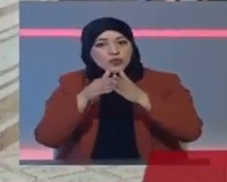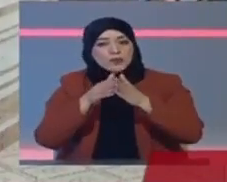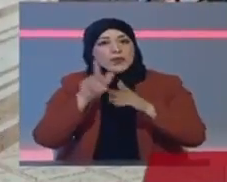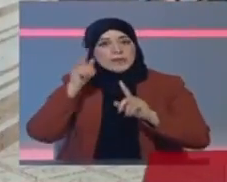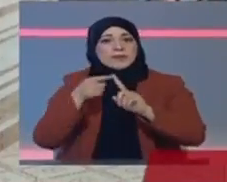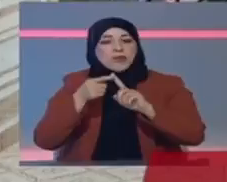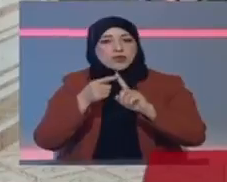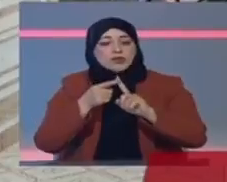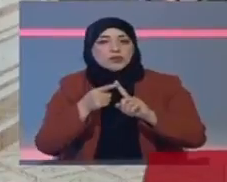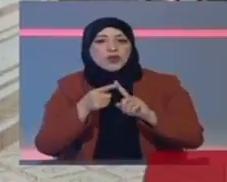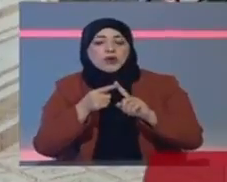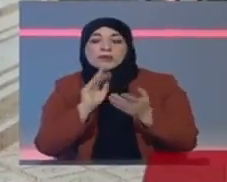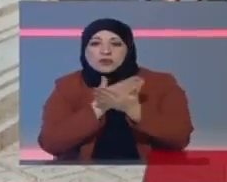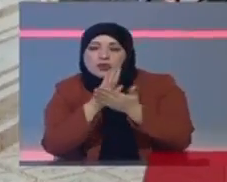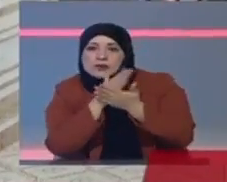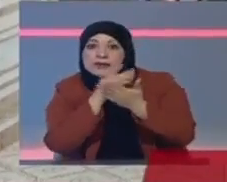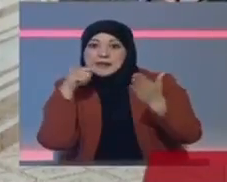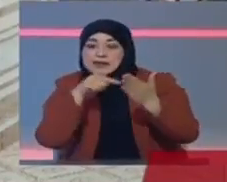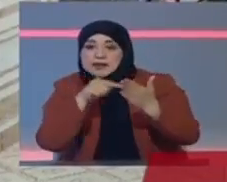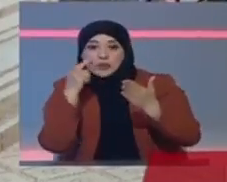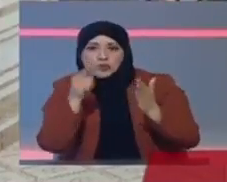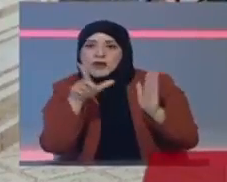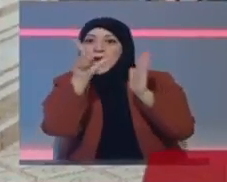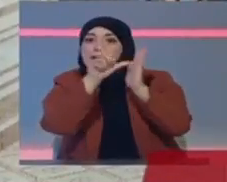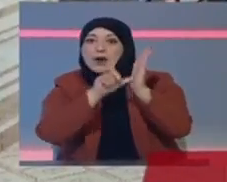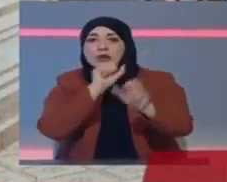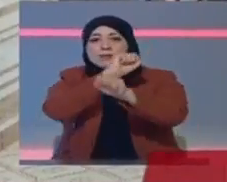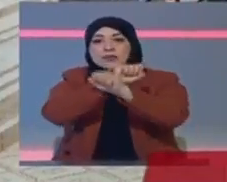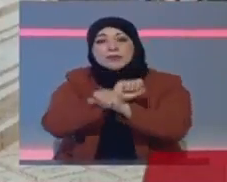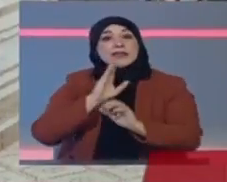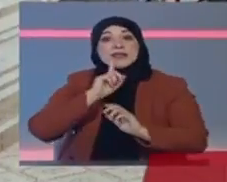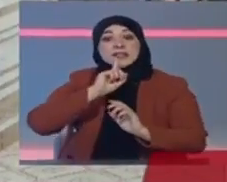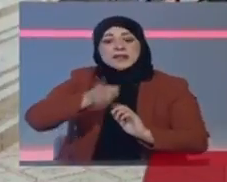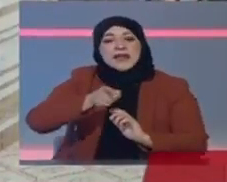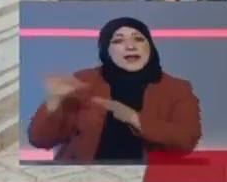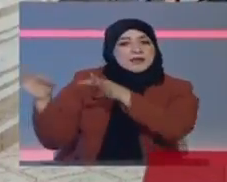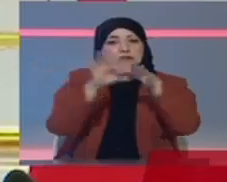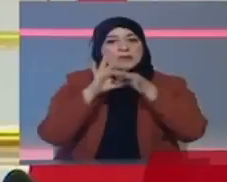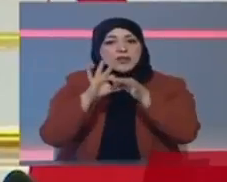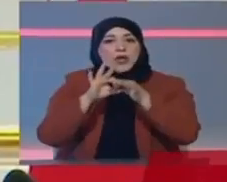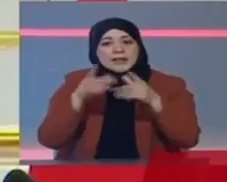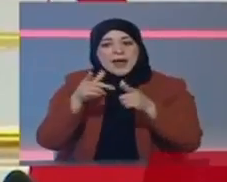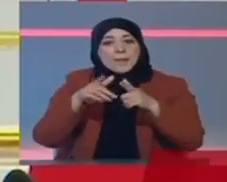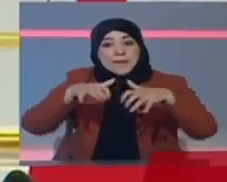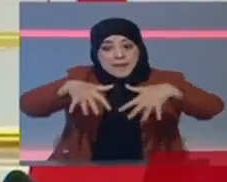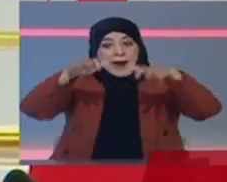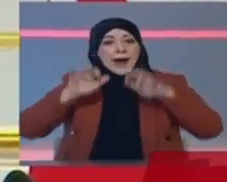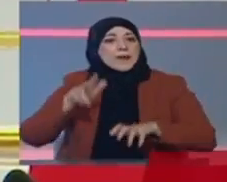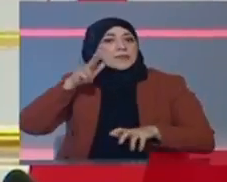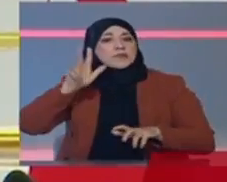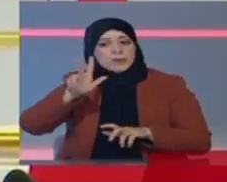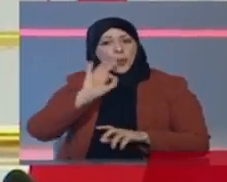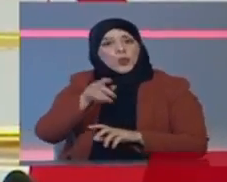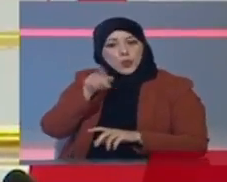النظر في القانون الجزائي المتعلق من قبل المجلس التشريعي بطبيعه